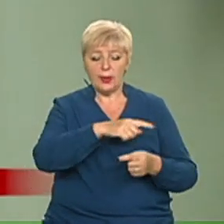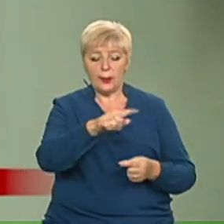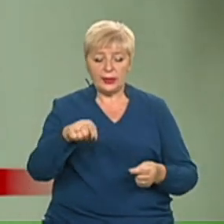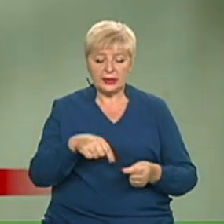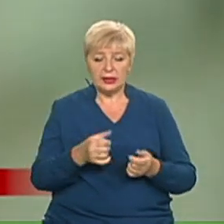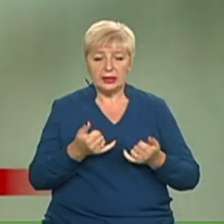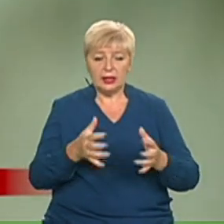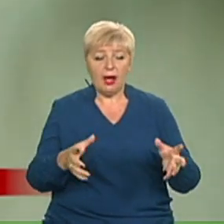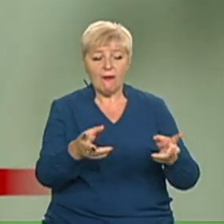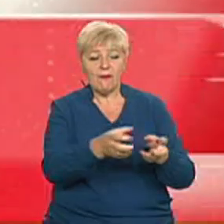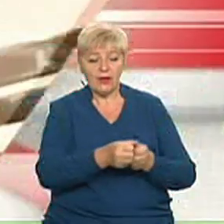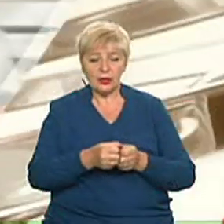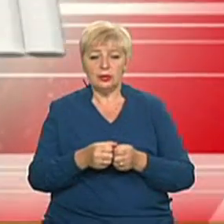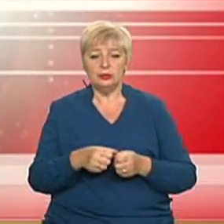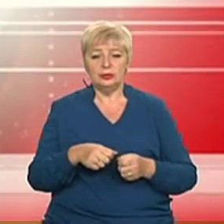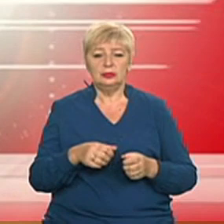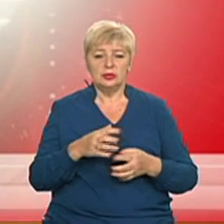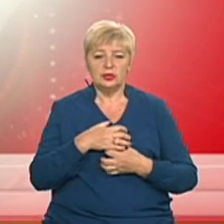для вилову тварин.